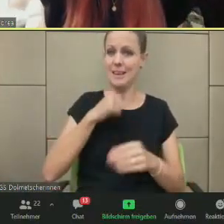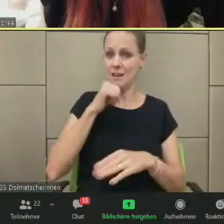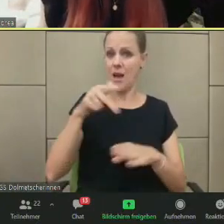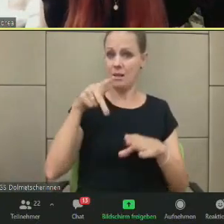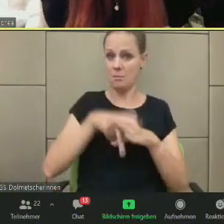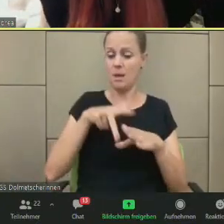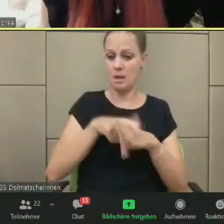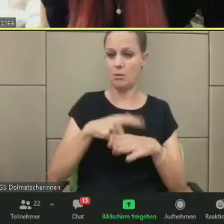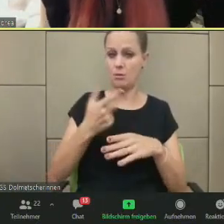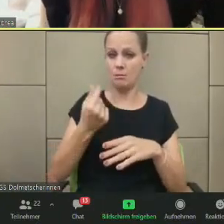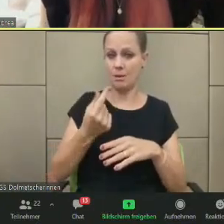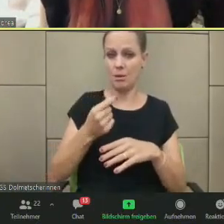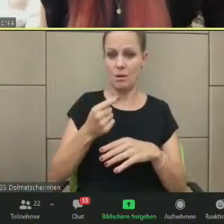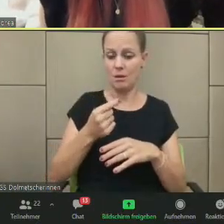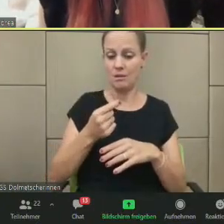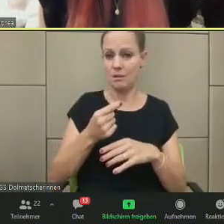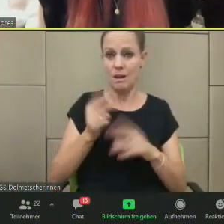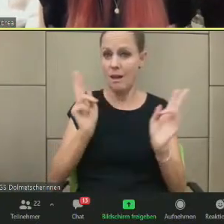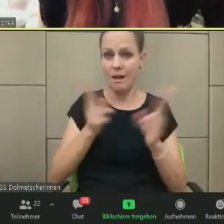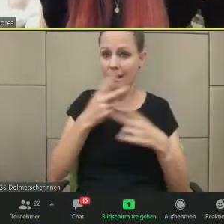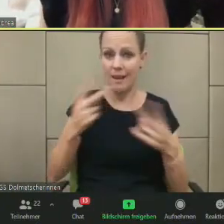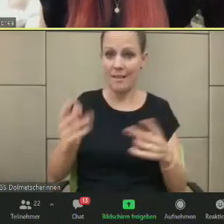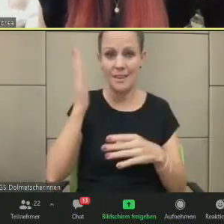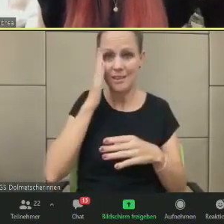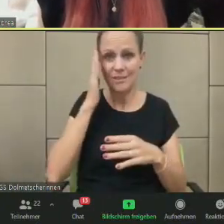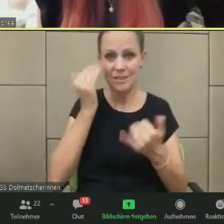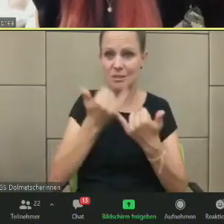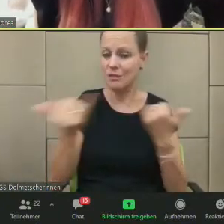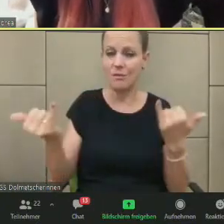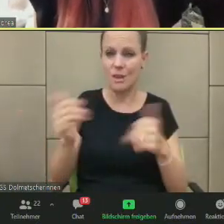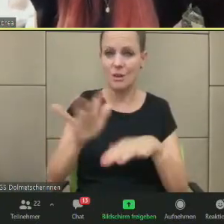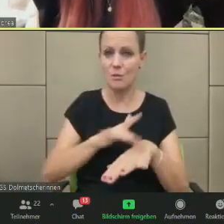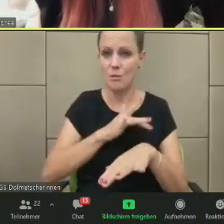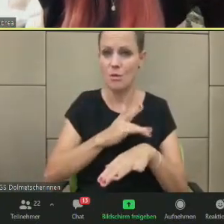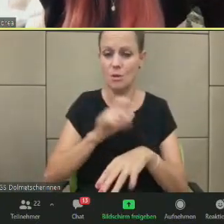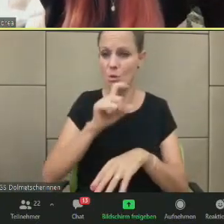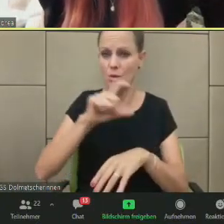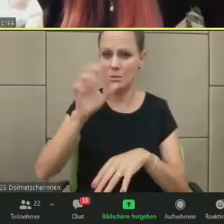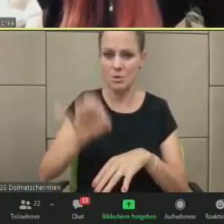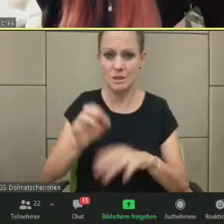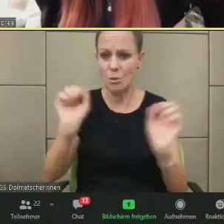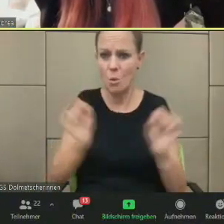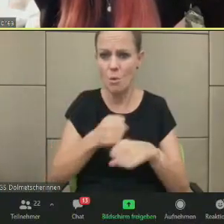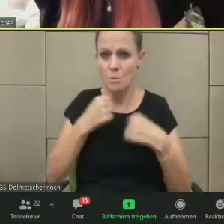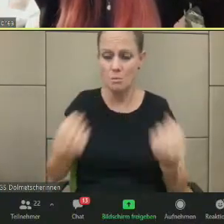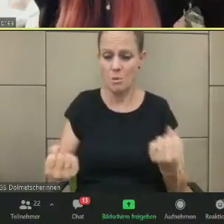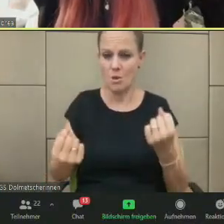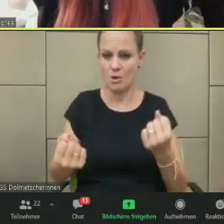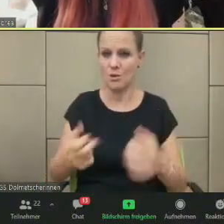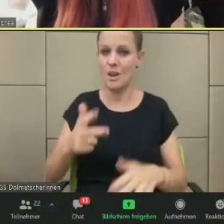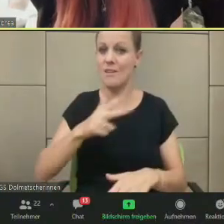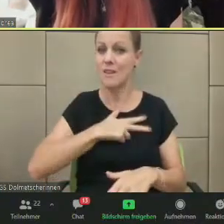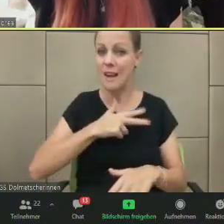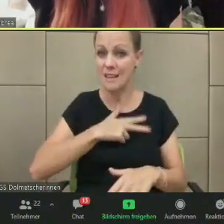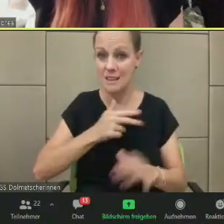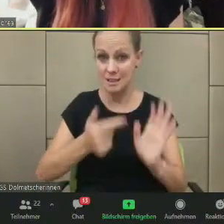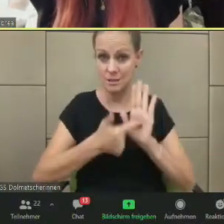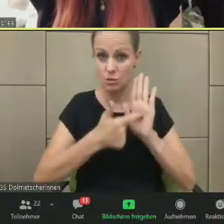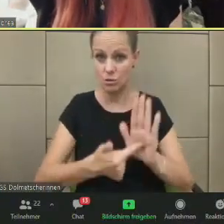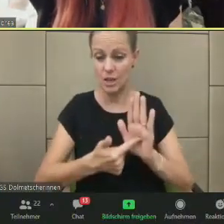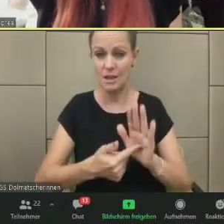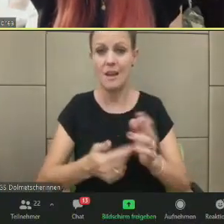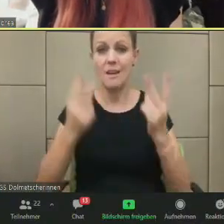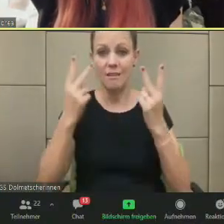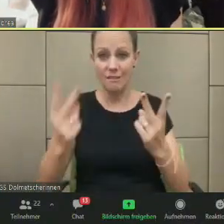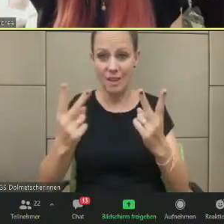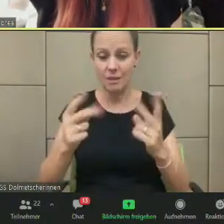nie zu 100% nachvollziehen oder wissen, wie das ist. Und für eine realistische Repräsentation ist es eben ganz wichtig,